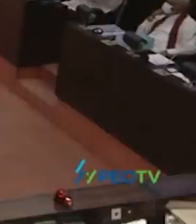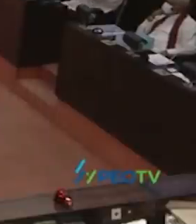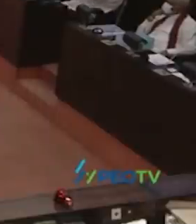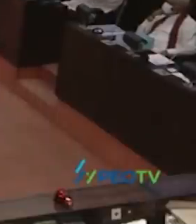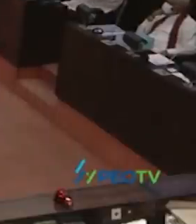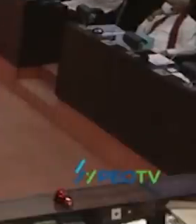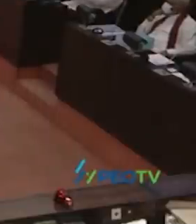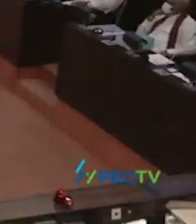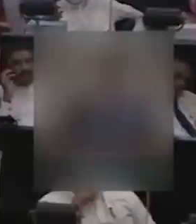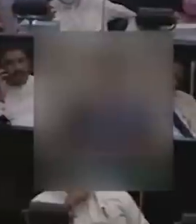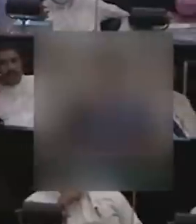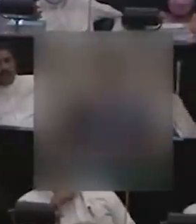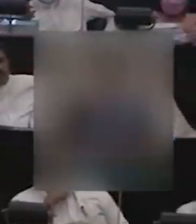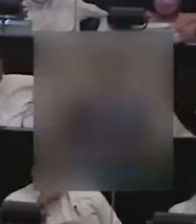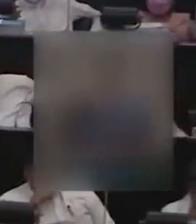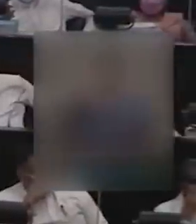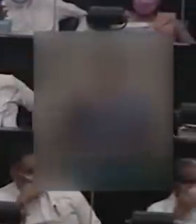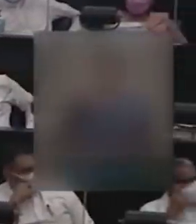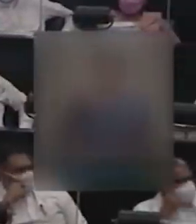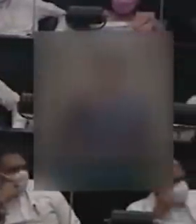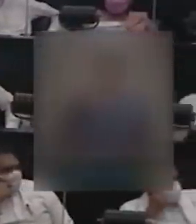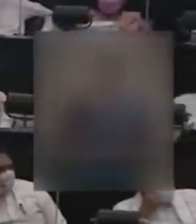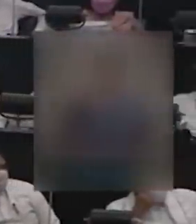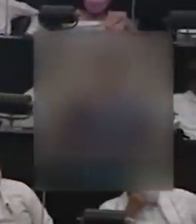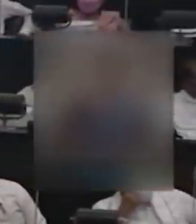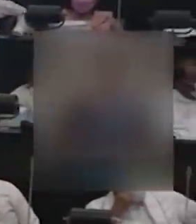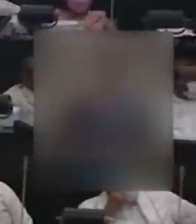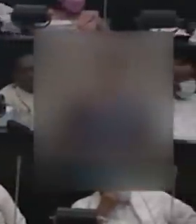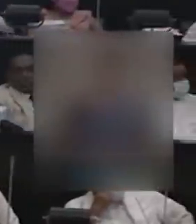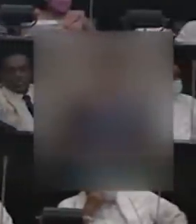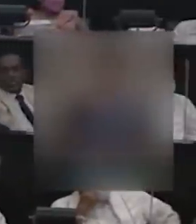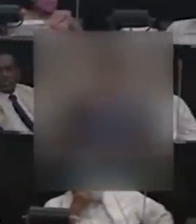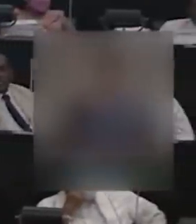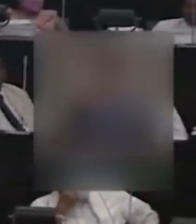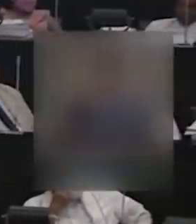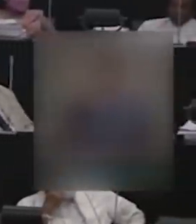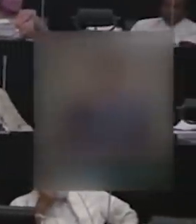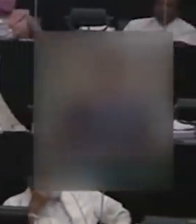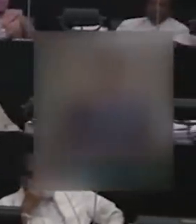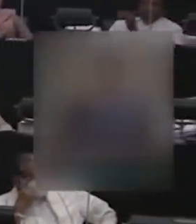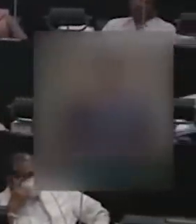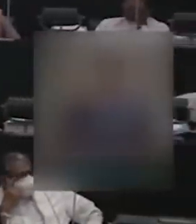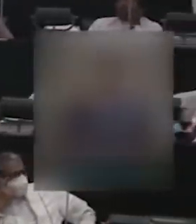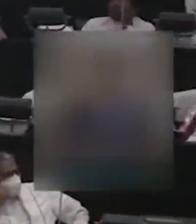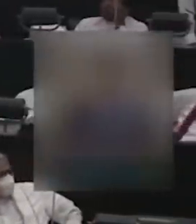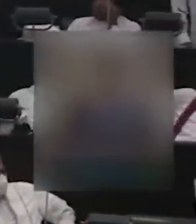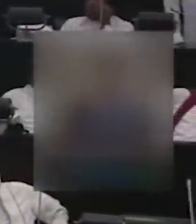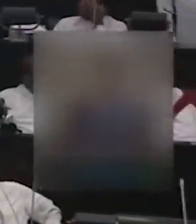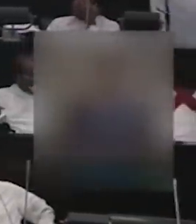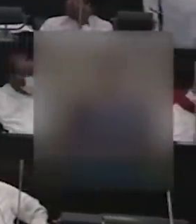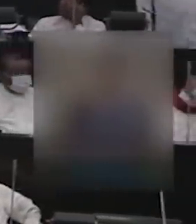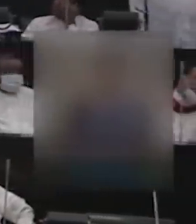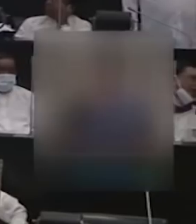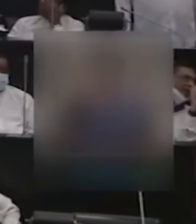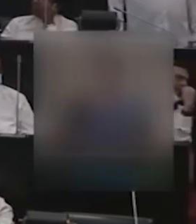දෙනාවම සෝදලා යනවා. ඒ නිසා විවිධ ජිල්මාට් දමමින් මේ අවාසනාවන්ත තත්ත්වයට තවත් රට ඇදගෙන යන්නයි